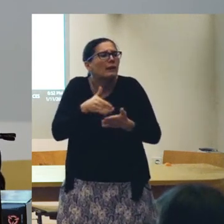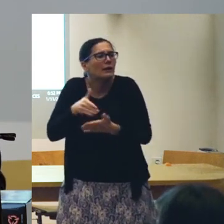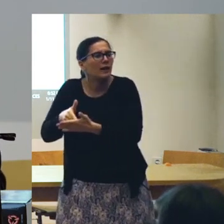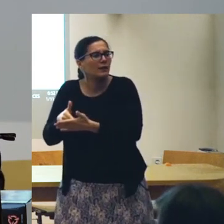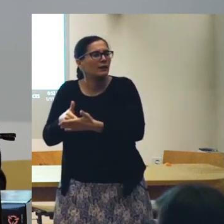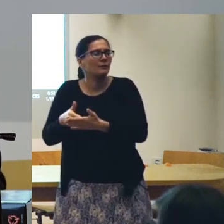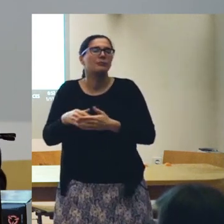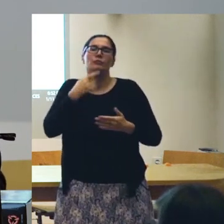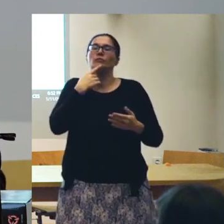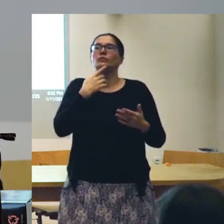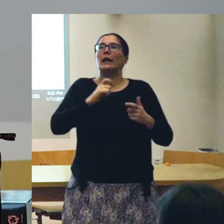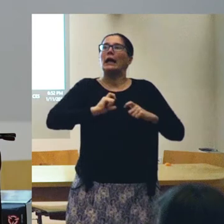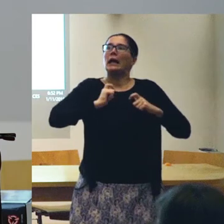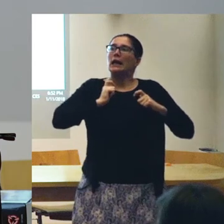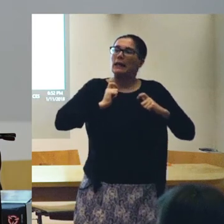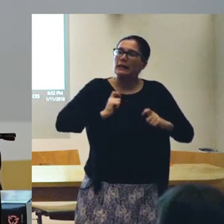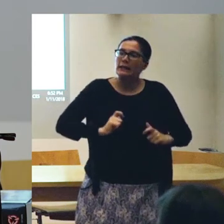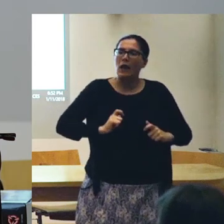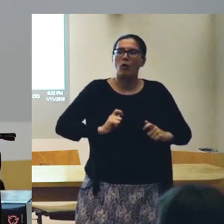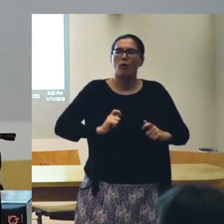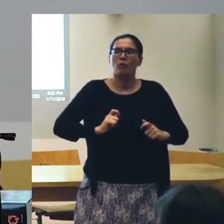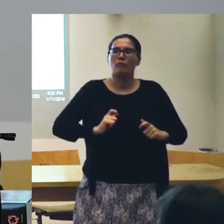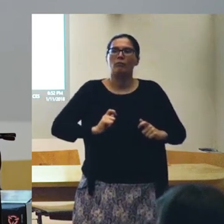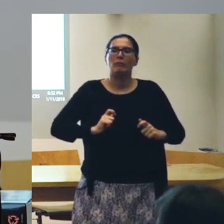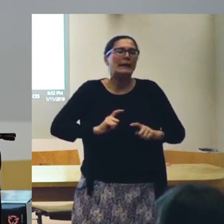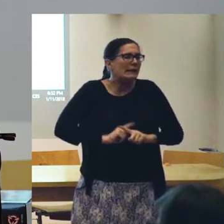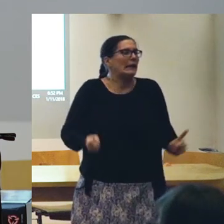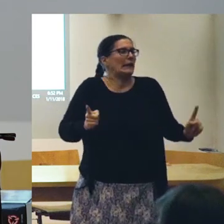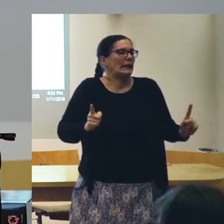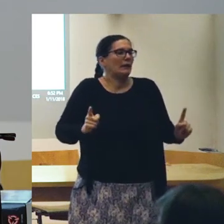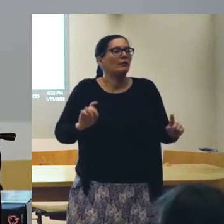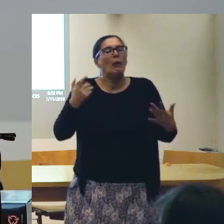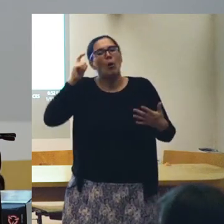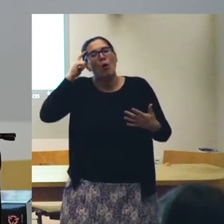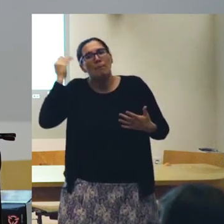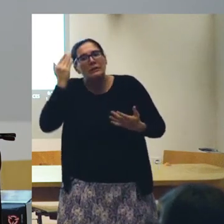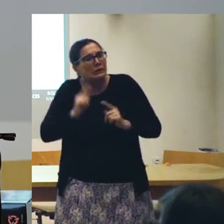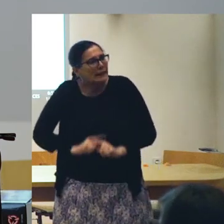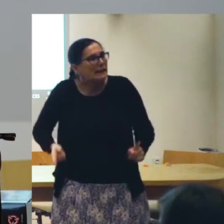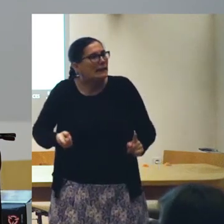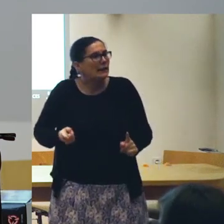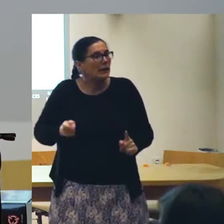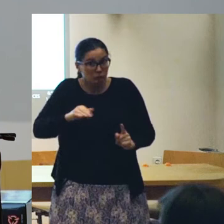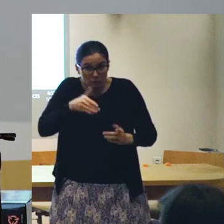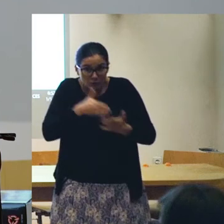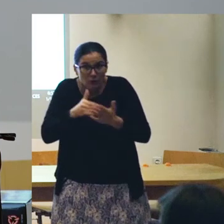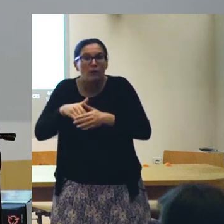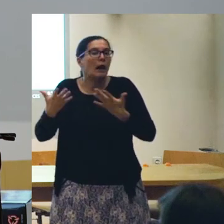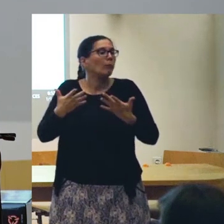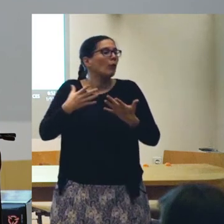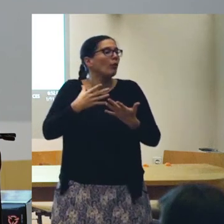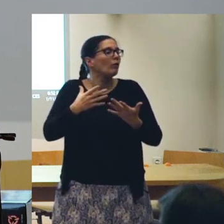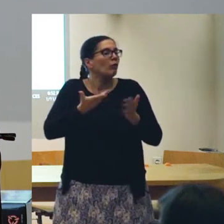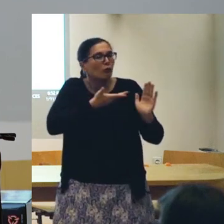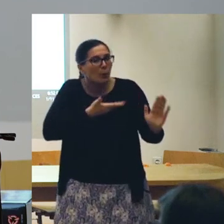telesnú alebo mentálnu konštitúciu, ako vlastne o tých veciach hovoríme, ako fungujeme v vlastne nejakom